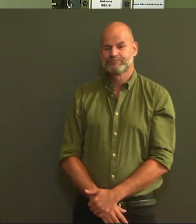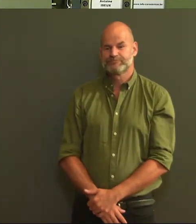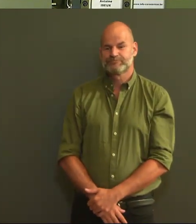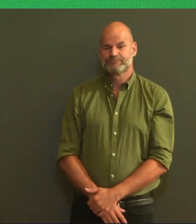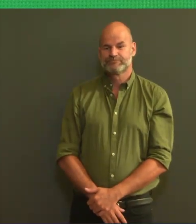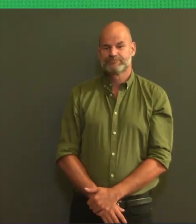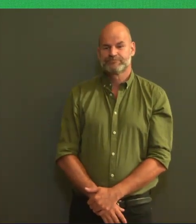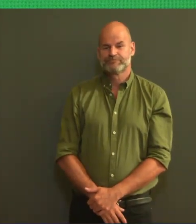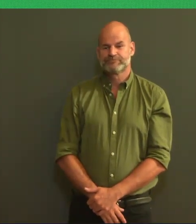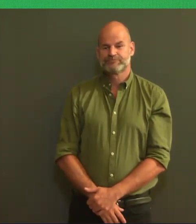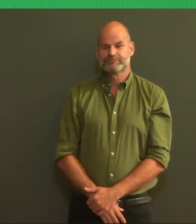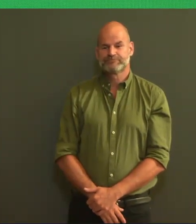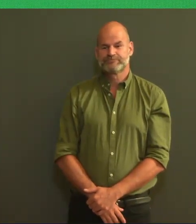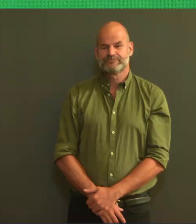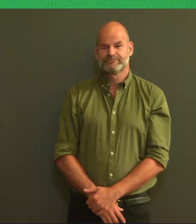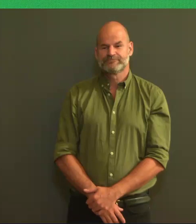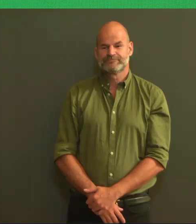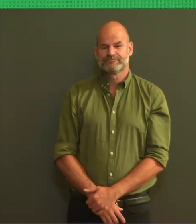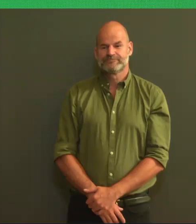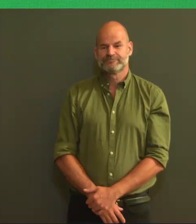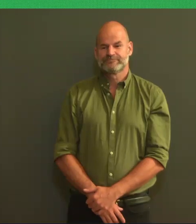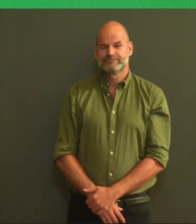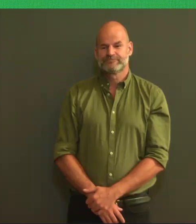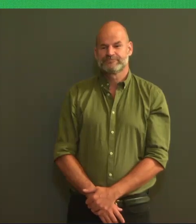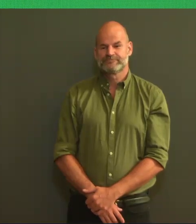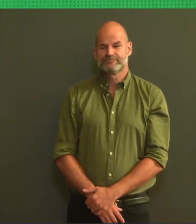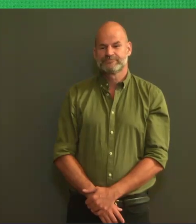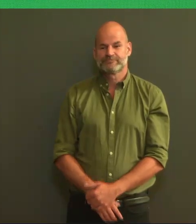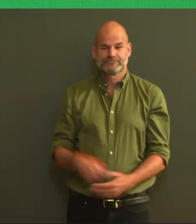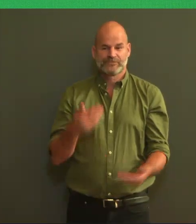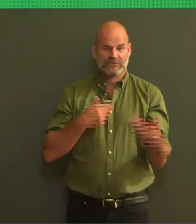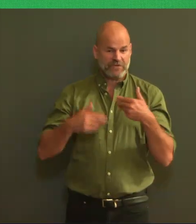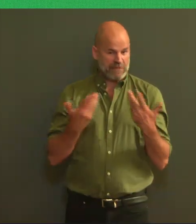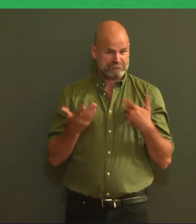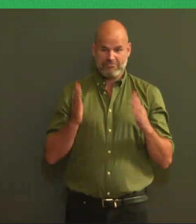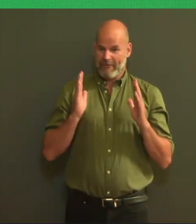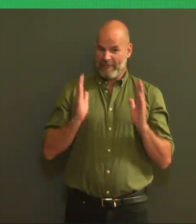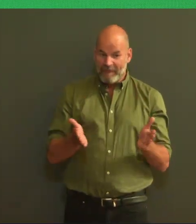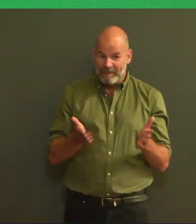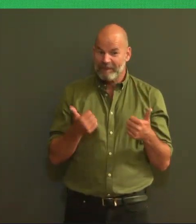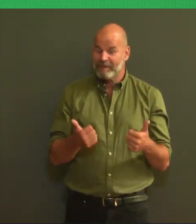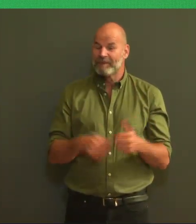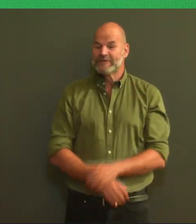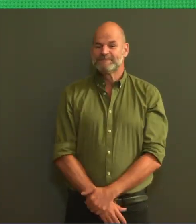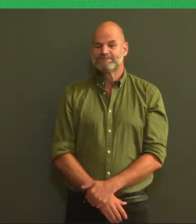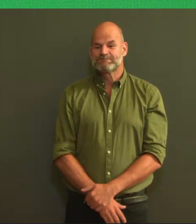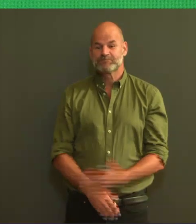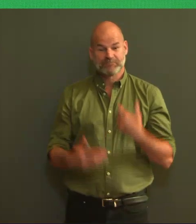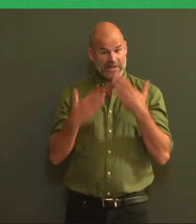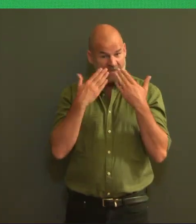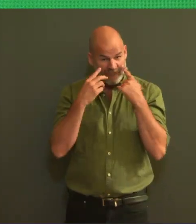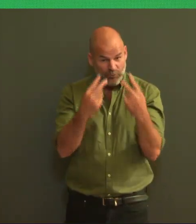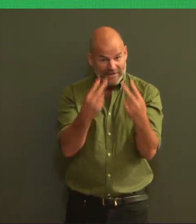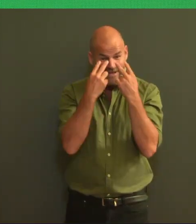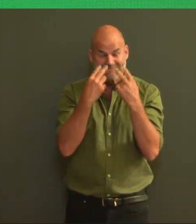Goed, dat waren alle vragen die we hebben ontvangen vandaag van de journalisten. Dan dank ik jullie voor jullie aandacht. Blijf